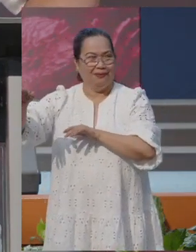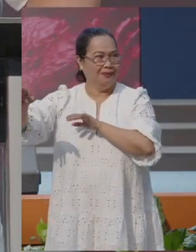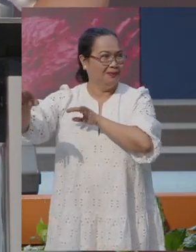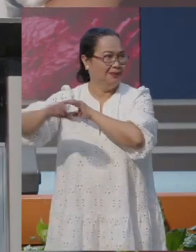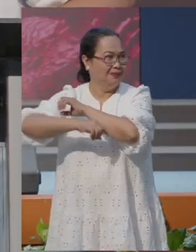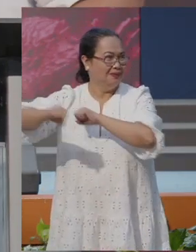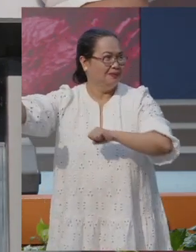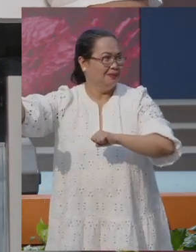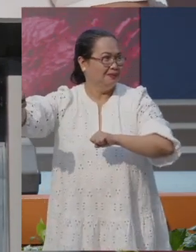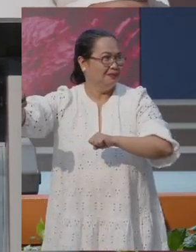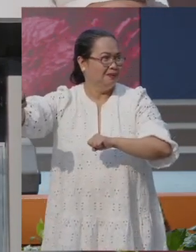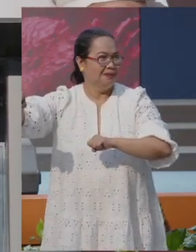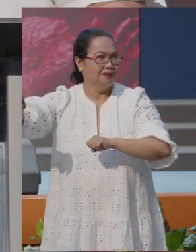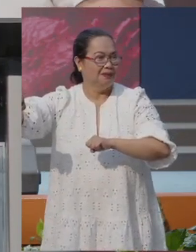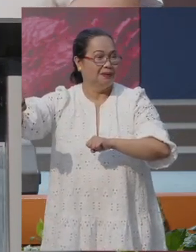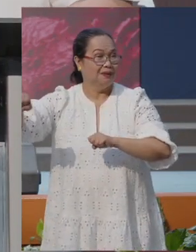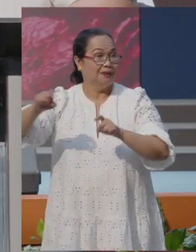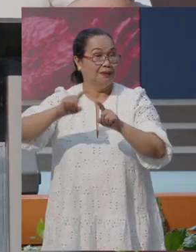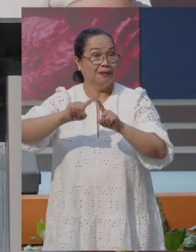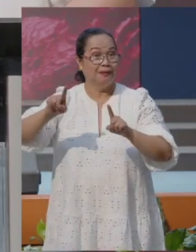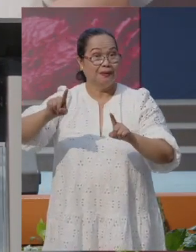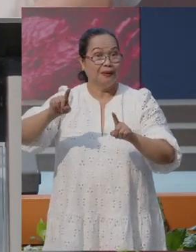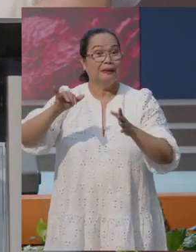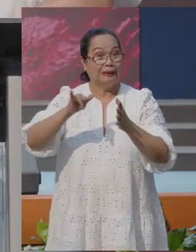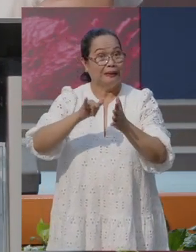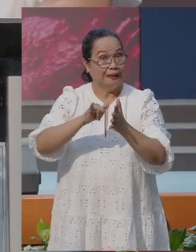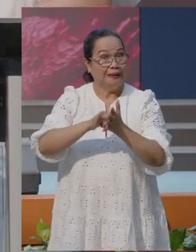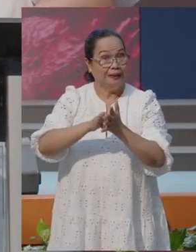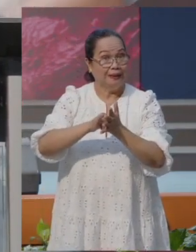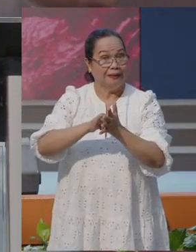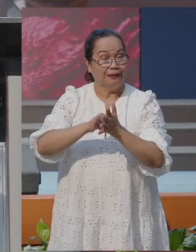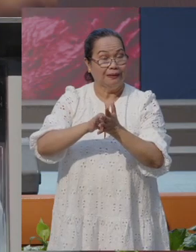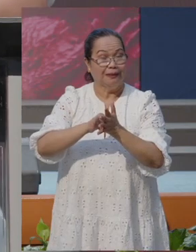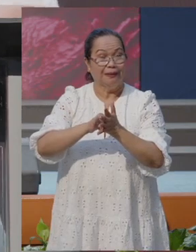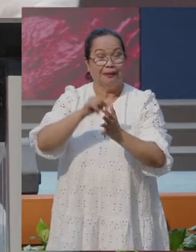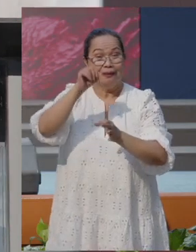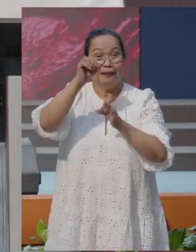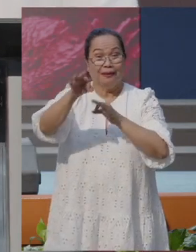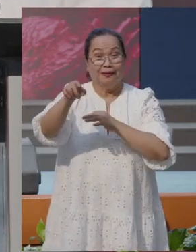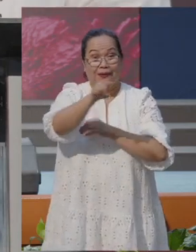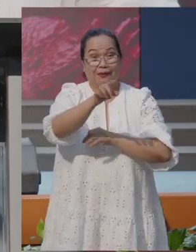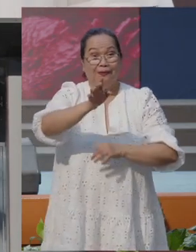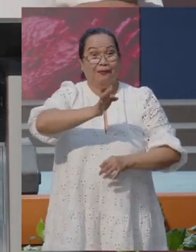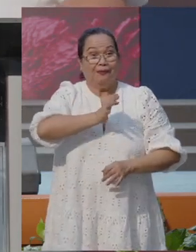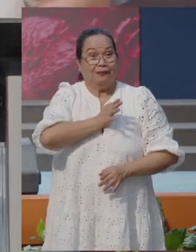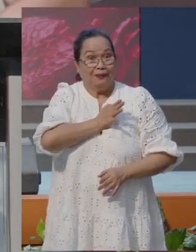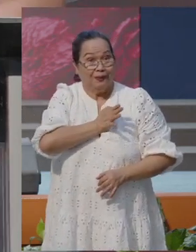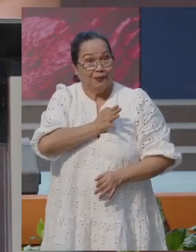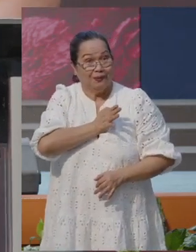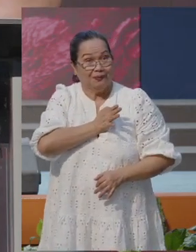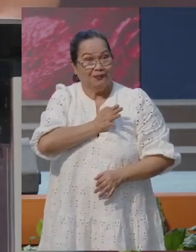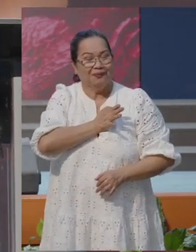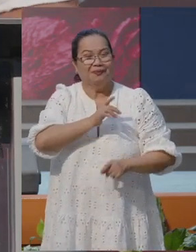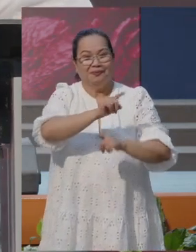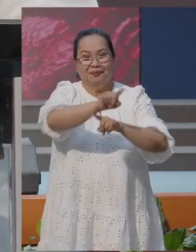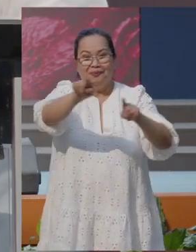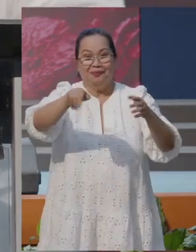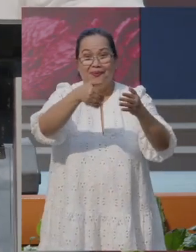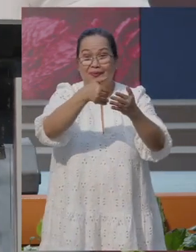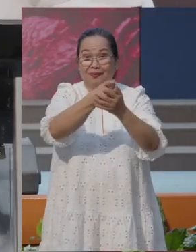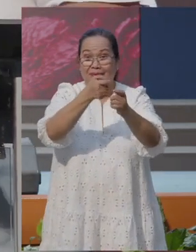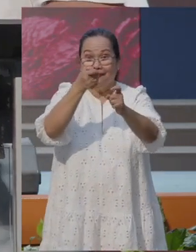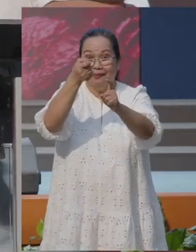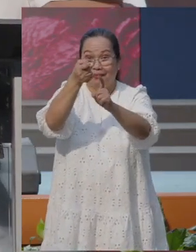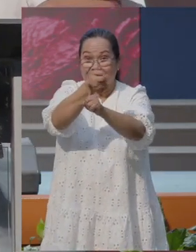ang kabutihan nila. Ganon ang prinsipyo. Kung kaya niyong gawin ito sa mga umuusig